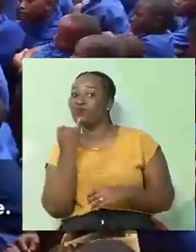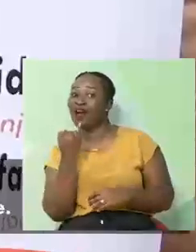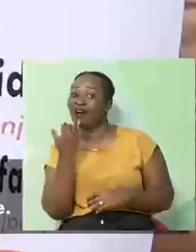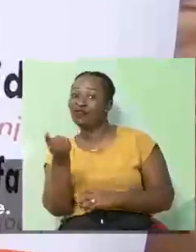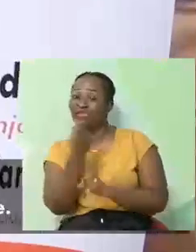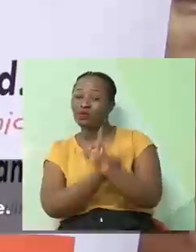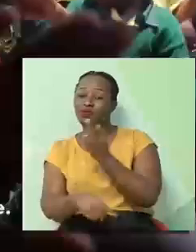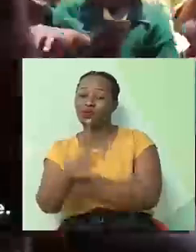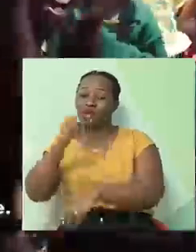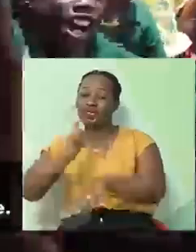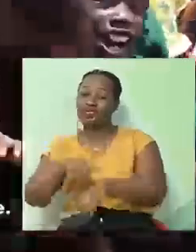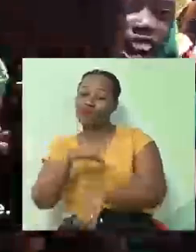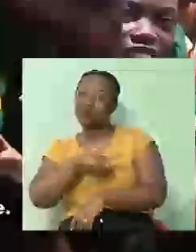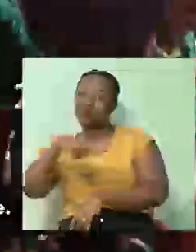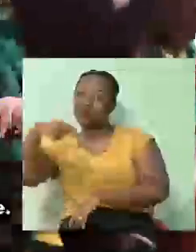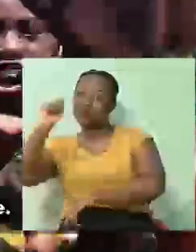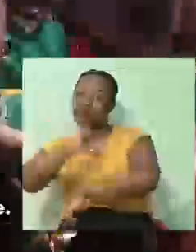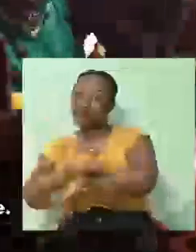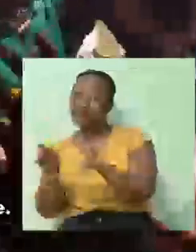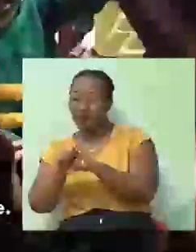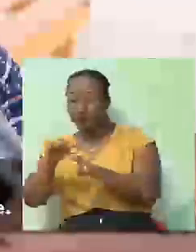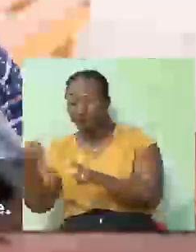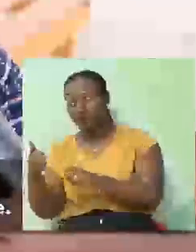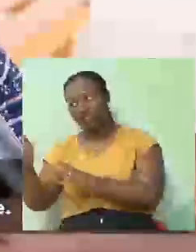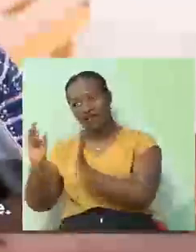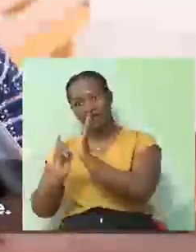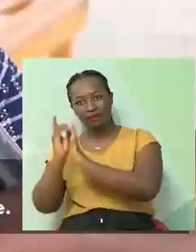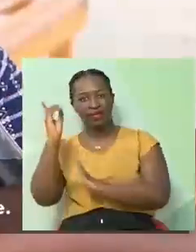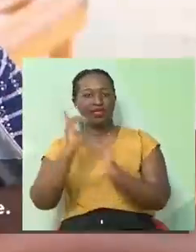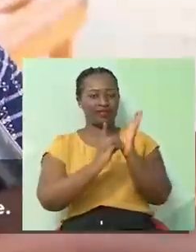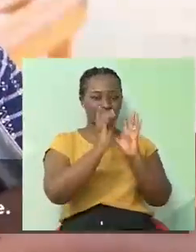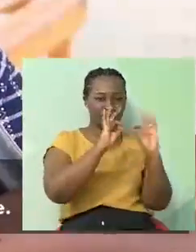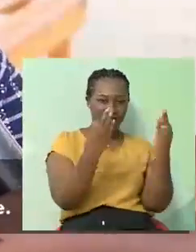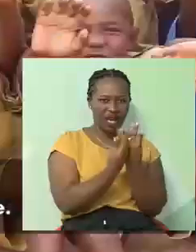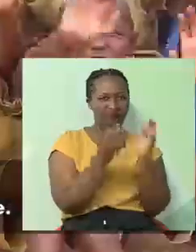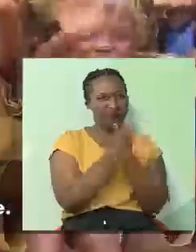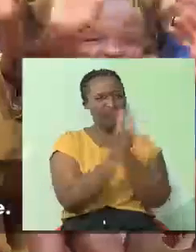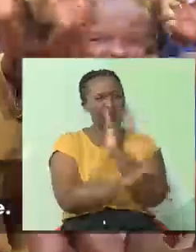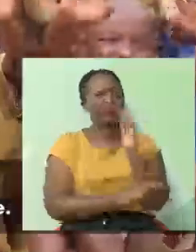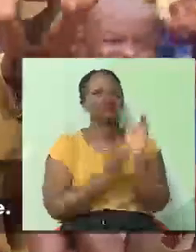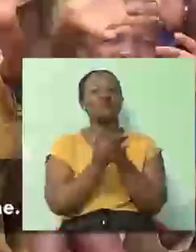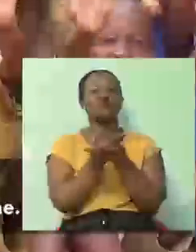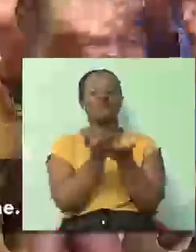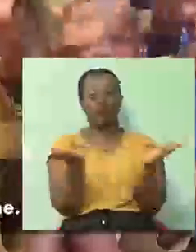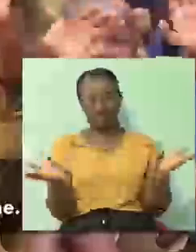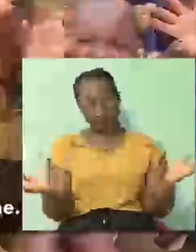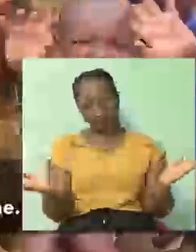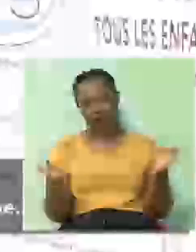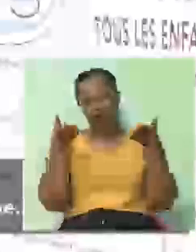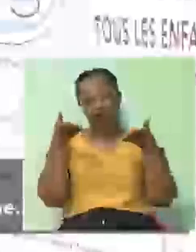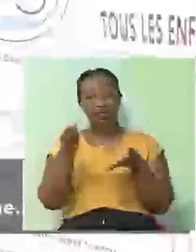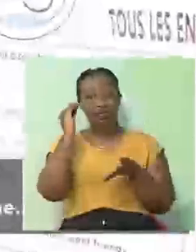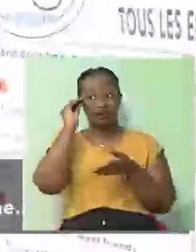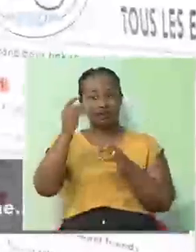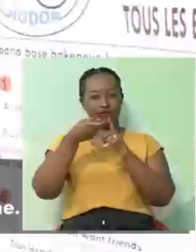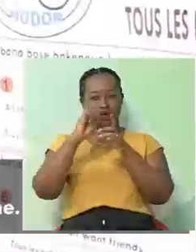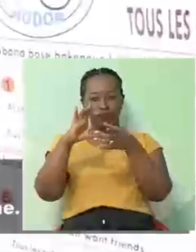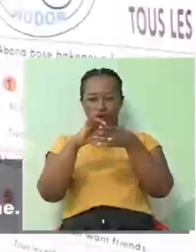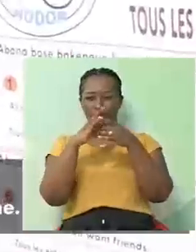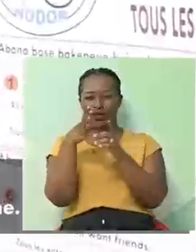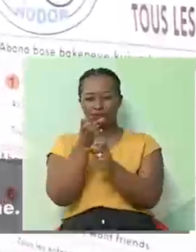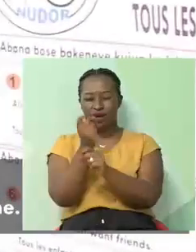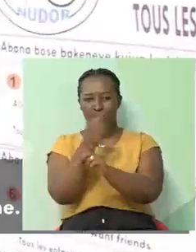umwana ufite ubumuga iyo ahawe amahirwe yo kwiga nk'abandi nawe yiteza imbere agateza imbere umuryango we n'igihugu muri rusange ubu butumwa mubugejejweho